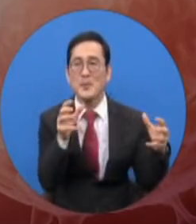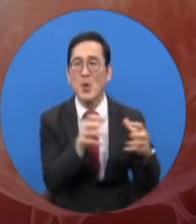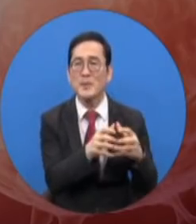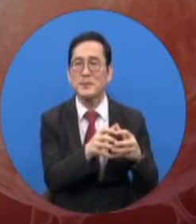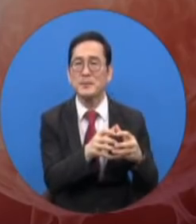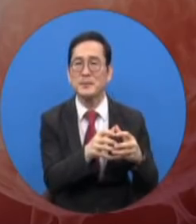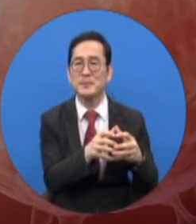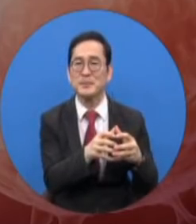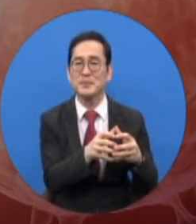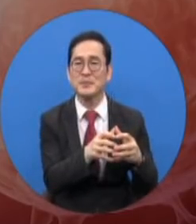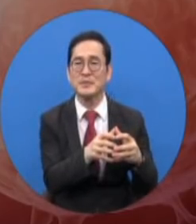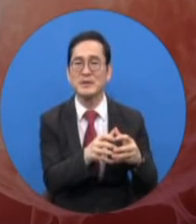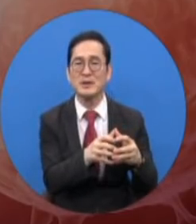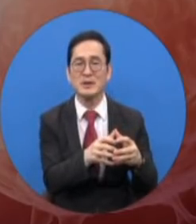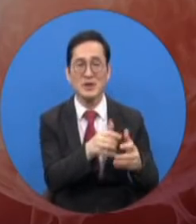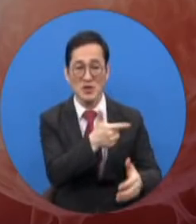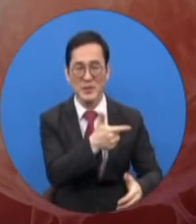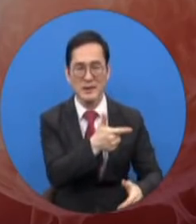있다라고 얘기합니다.